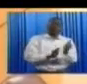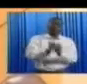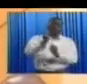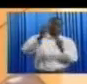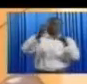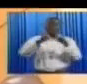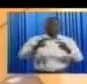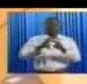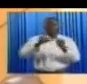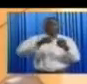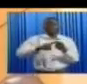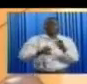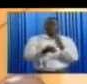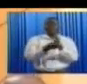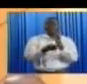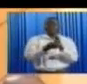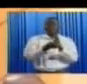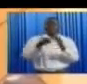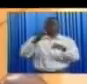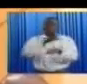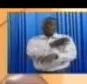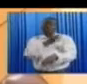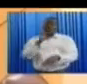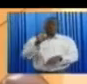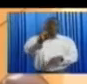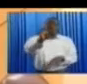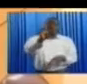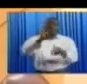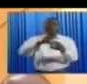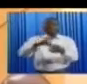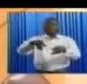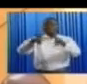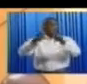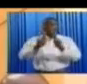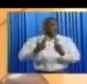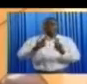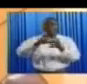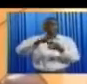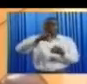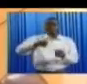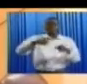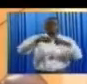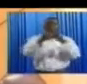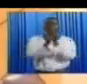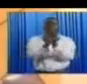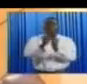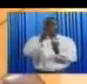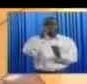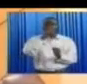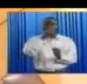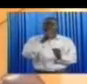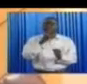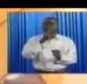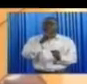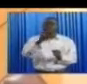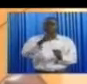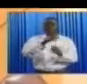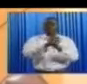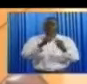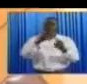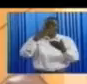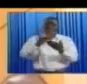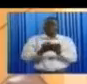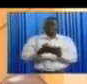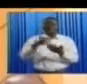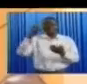ajoutée à l'économie. C'est de renforcer ses capacités, c'est de permettre à ce que ce soit un secteur privé dynamique et porteur en tout cas de valeur, comme je